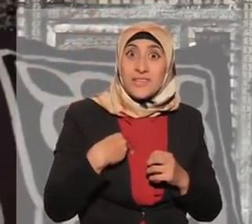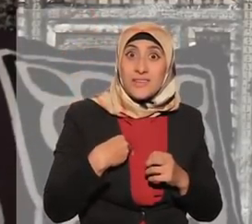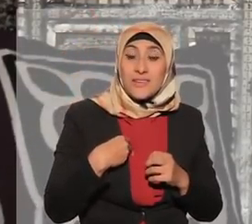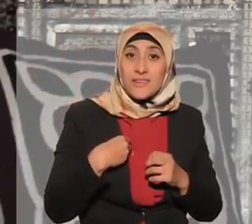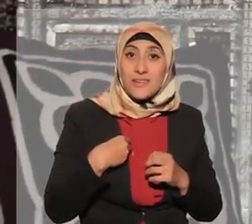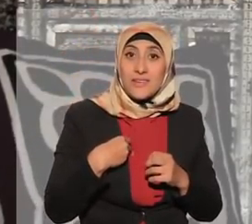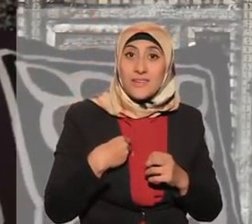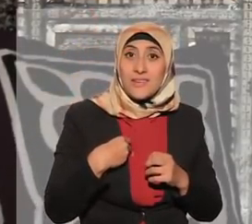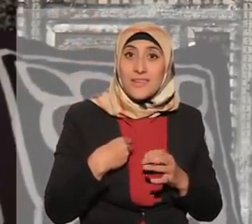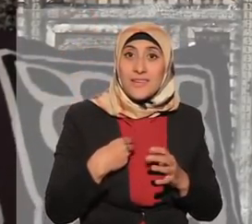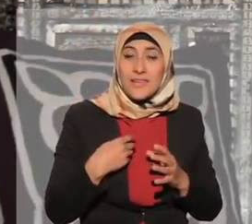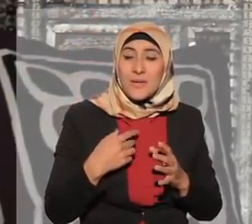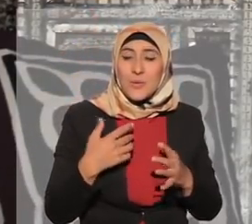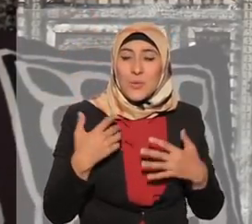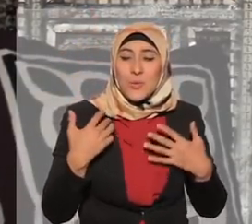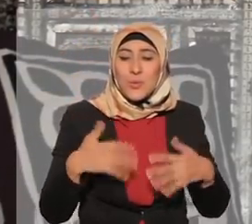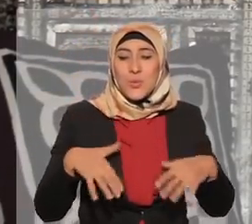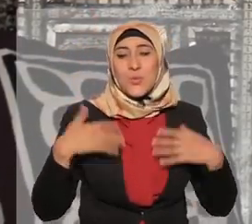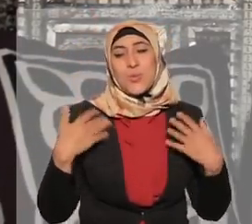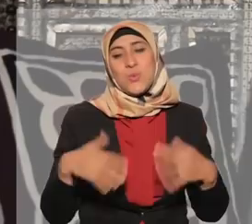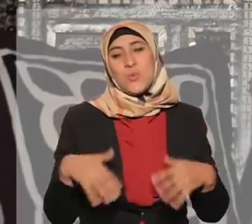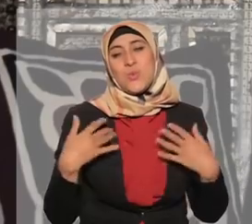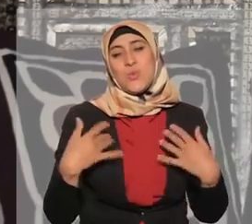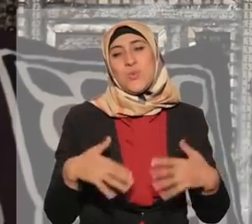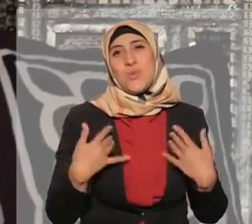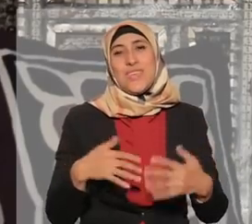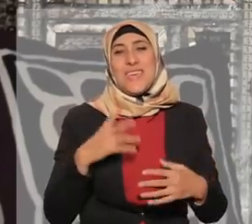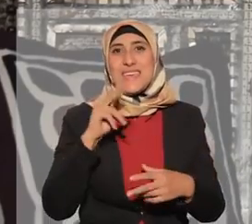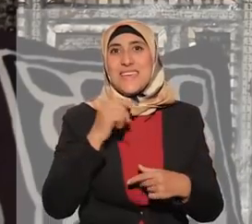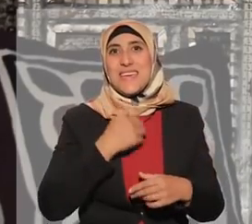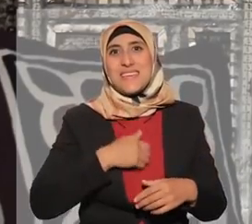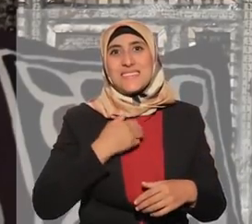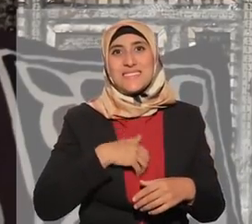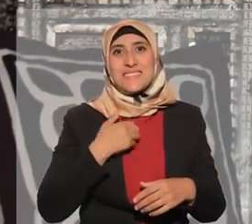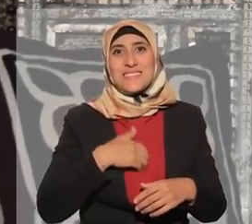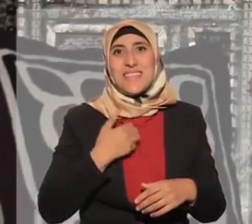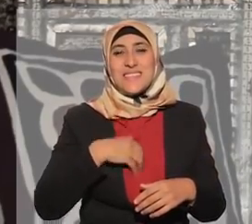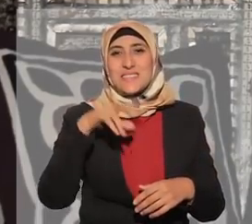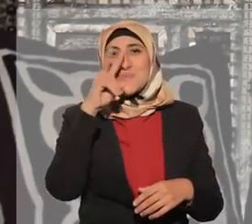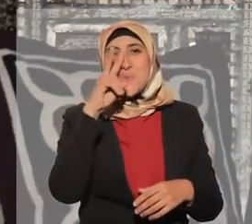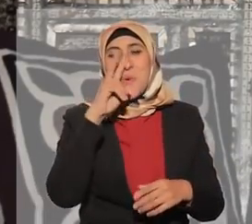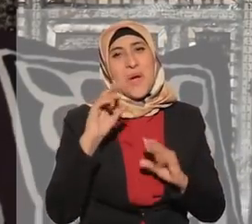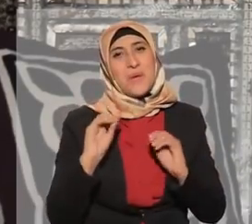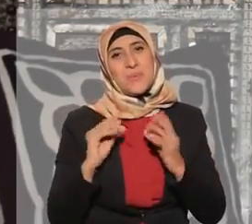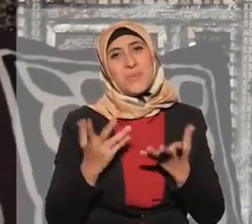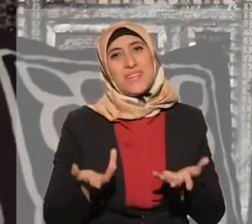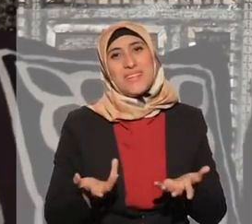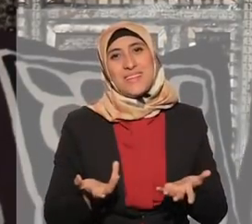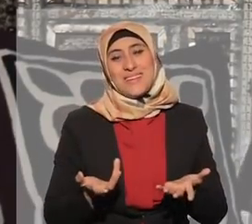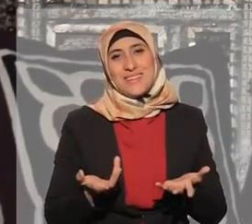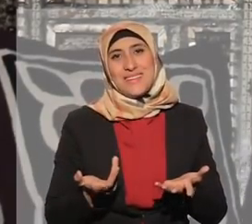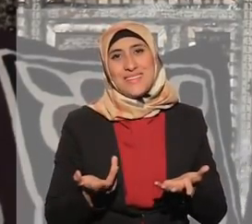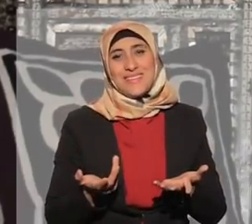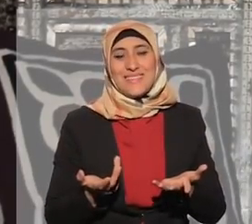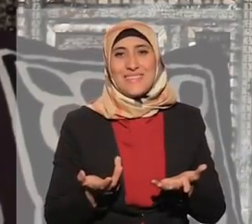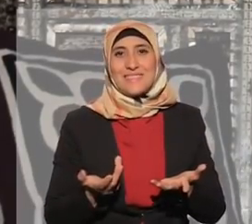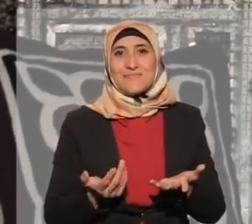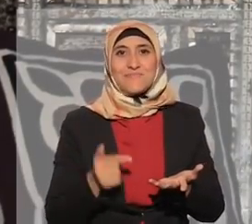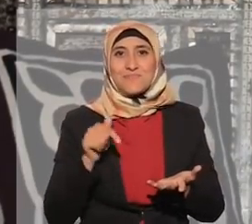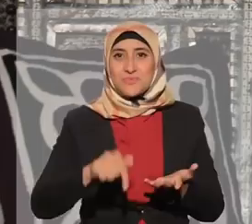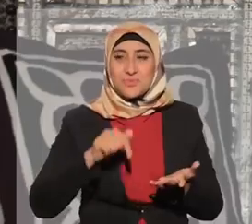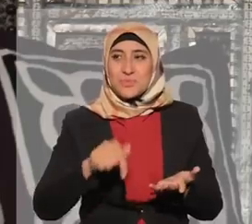كيف يبقى له شعور بألم؟ أو كيف يسيطر عليه أو يستولي عليه الشعور بالألم؟ الكلام هنا عن حالة من